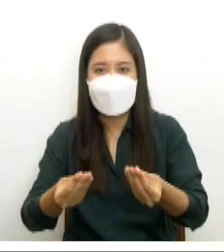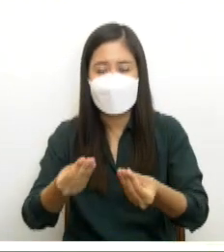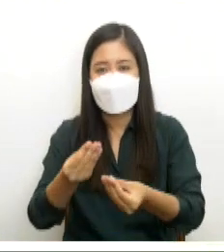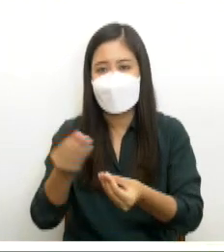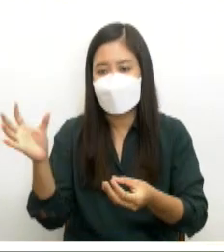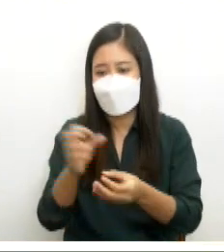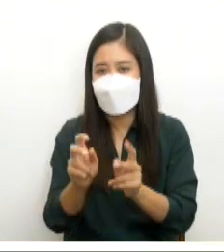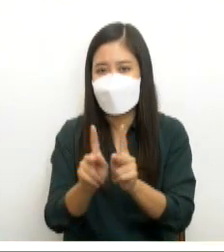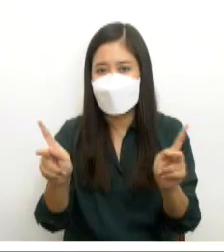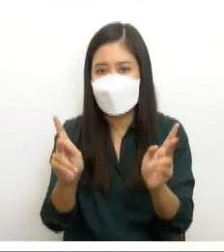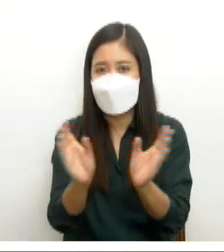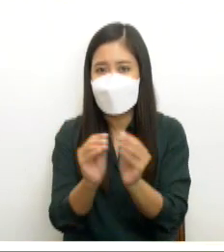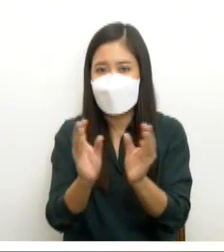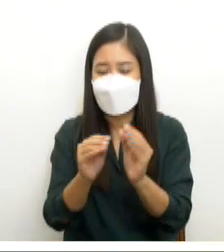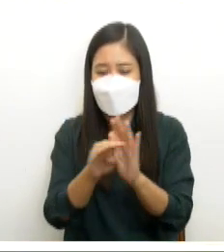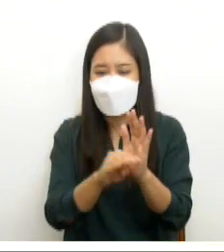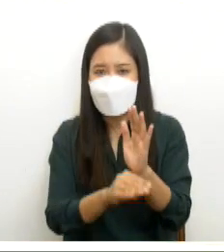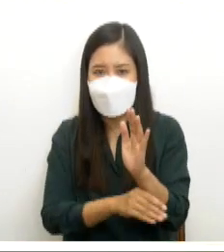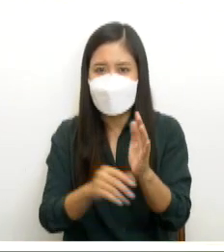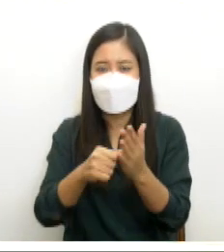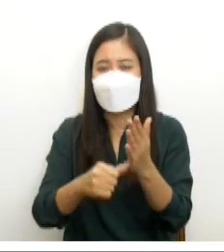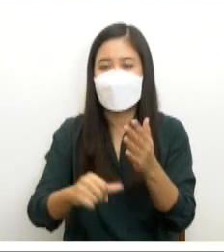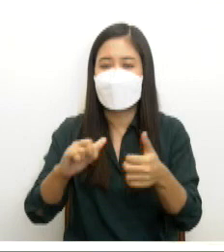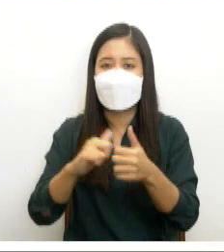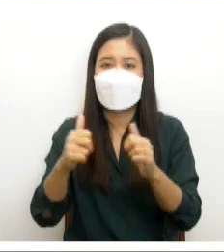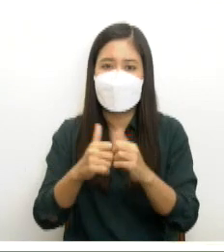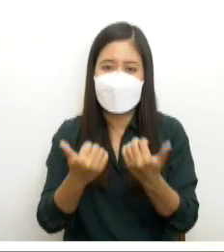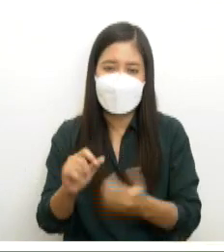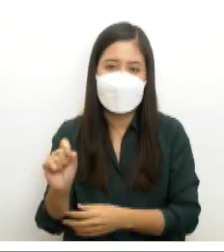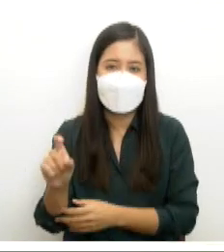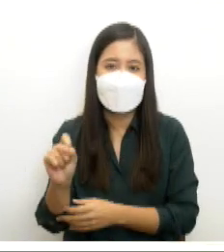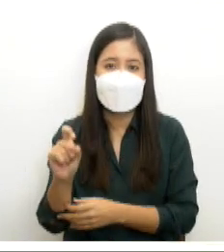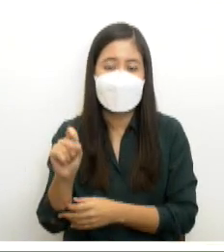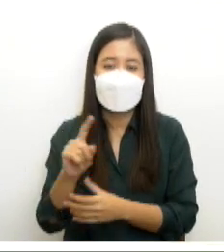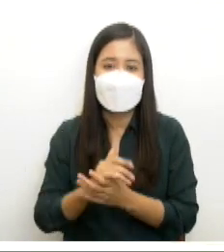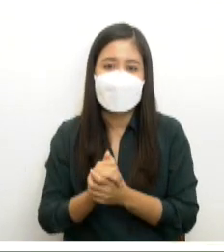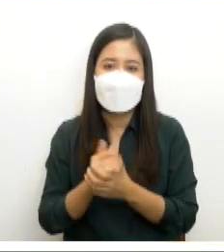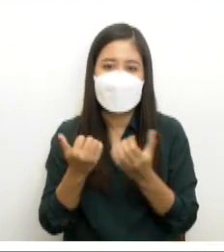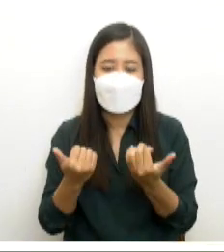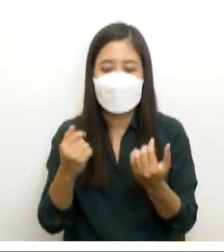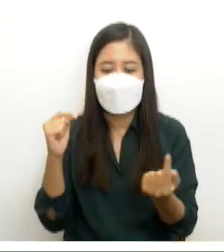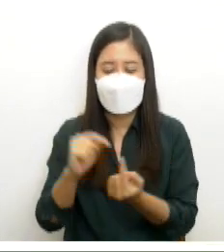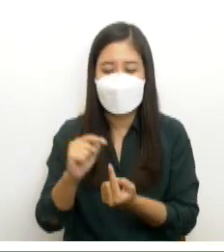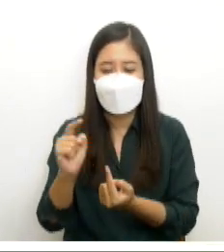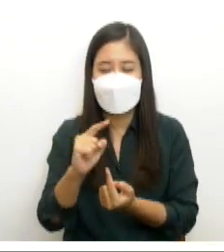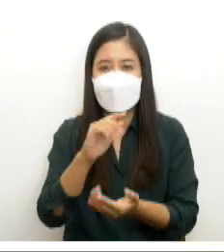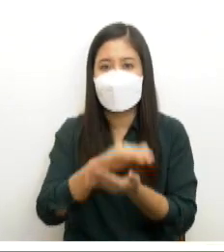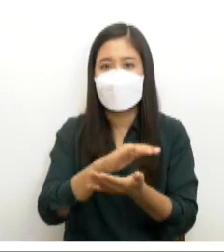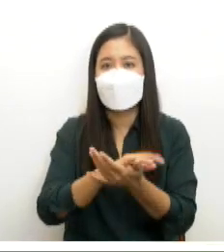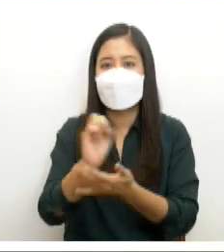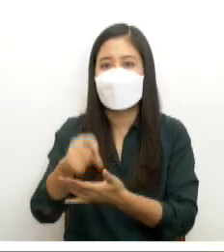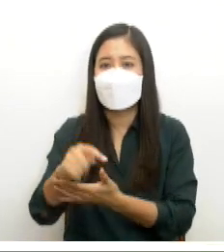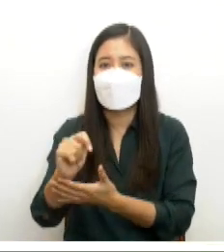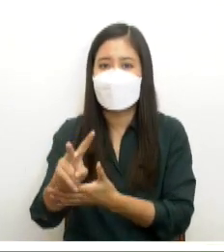มการและจัดประชุมที่จะดำเนินการแก้ไขปัญหาเรื่องนี้อย่างเร่งด่วนผมเองในส่วนที่เป็นโรงเรียนสปท